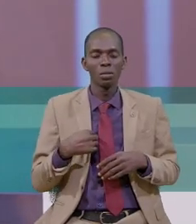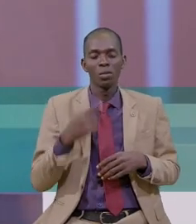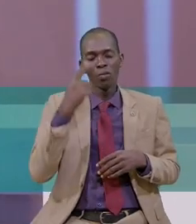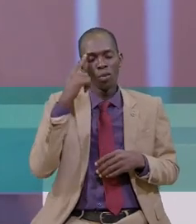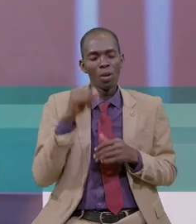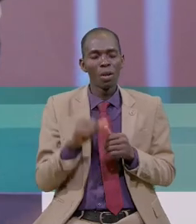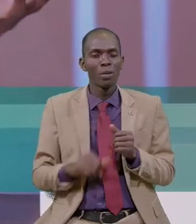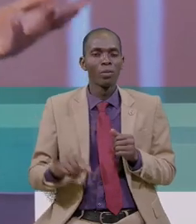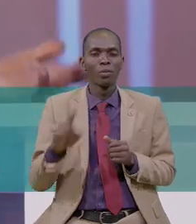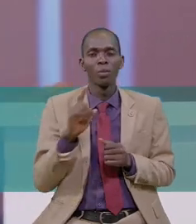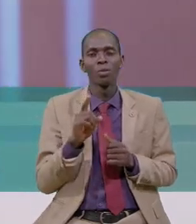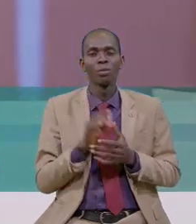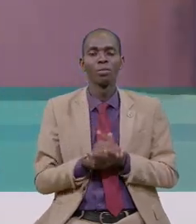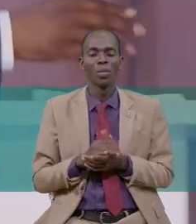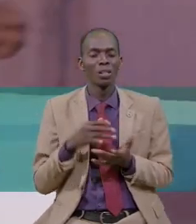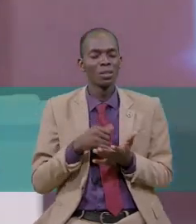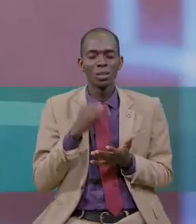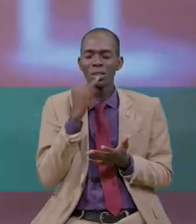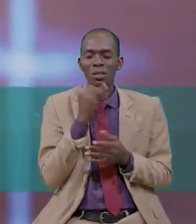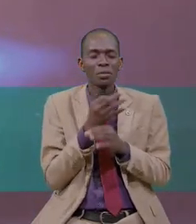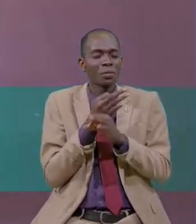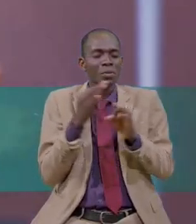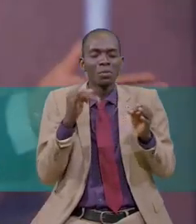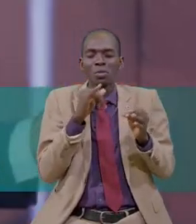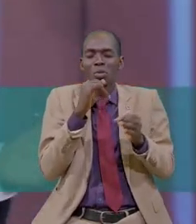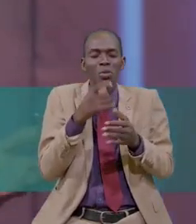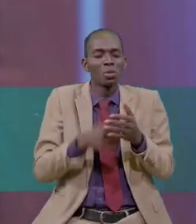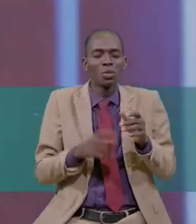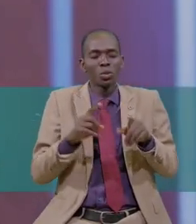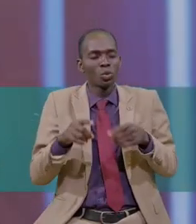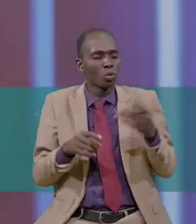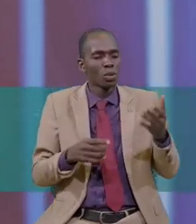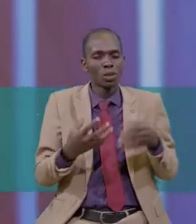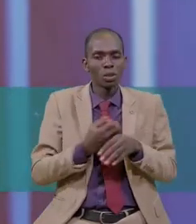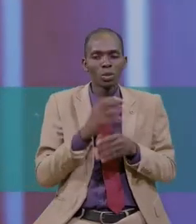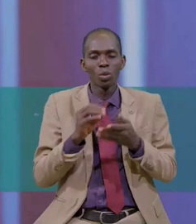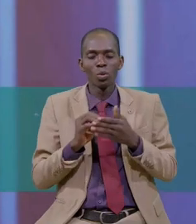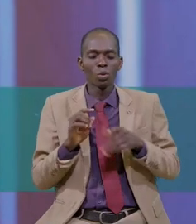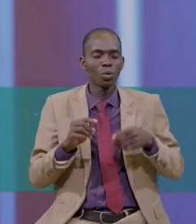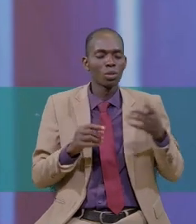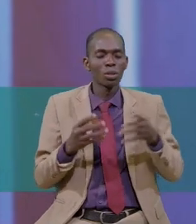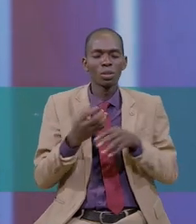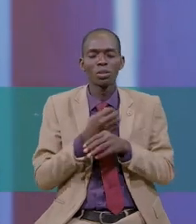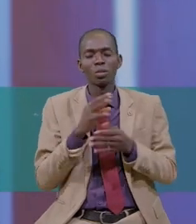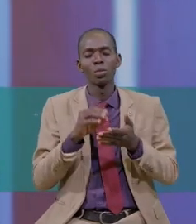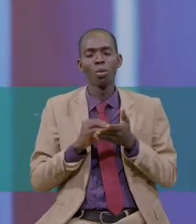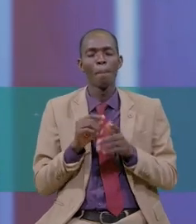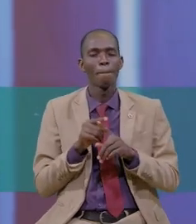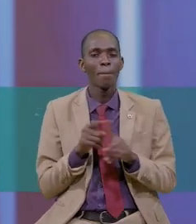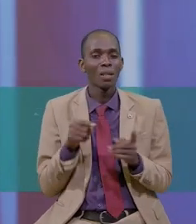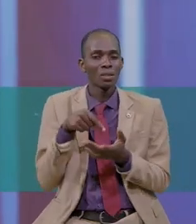tout le monde. Et c'est gratuit. Va là-bas, prends pour toi. Va et prends pour toi. Mais ce